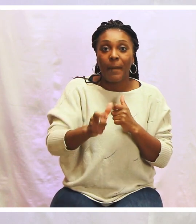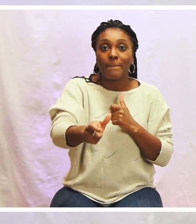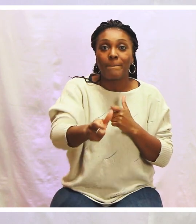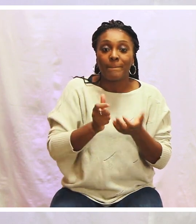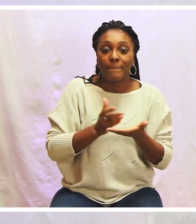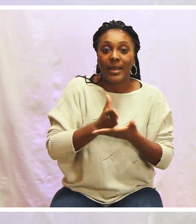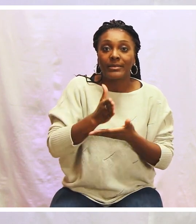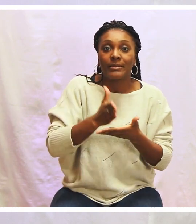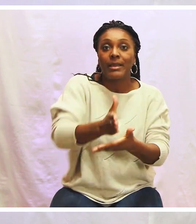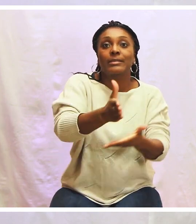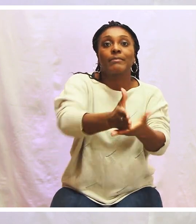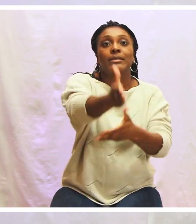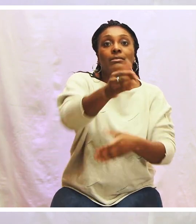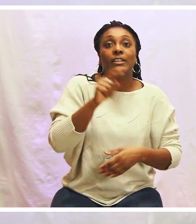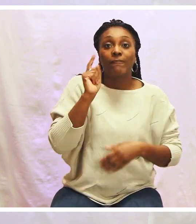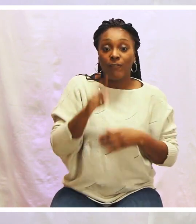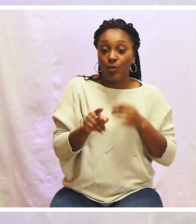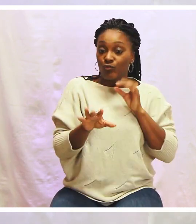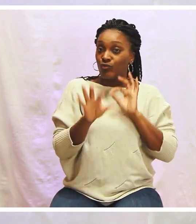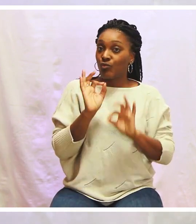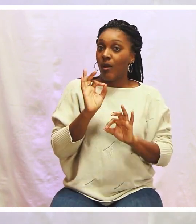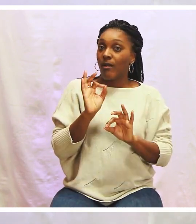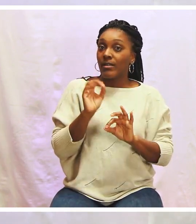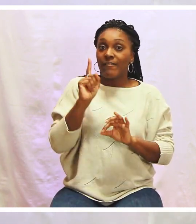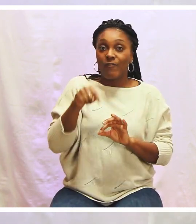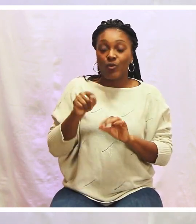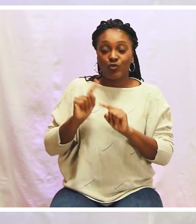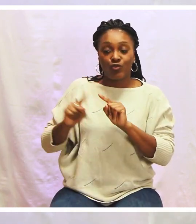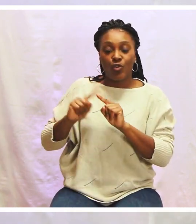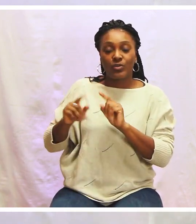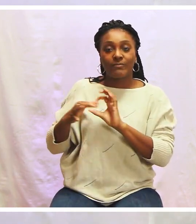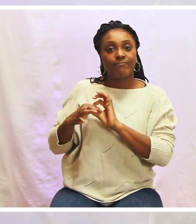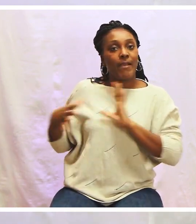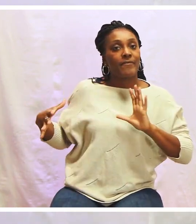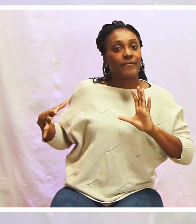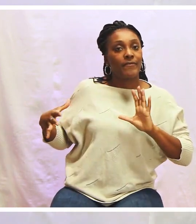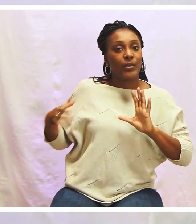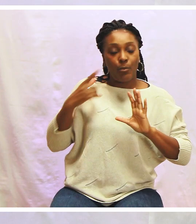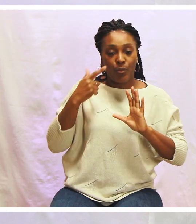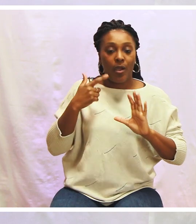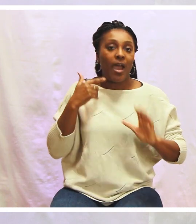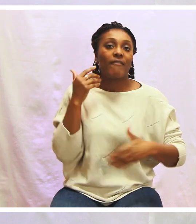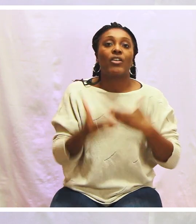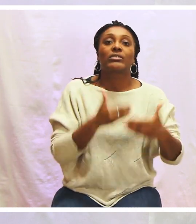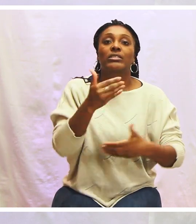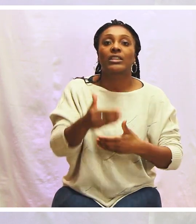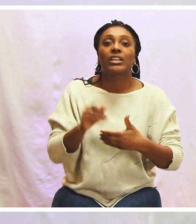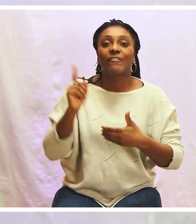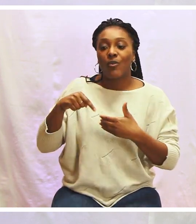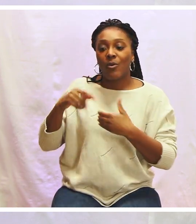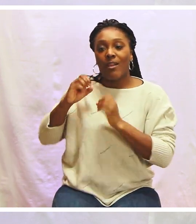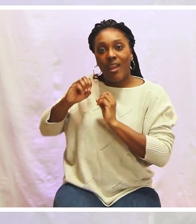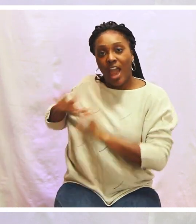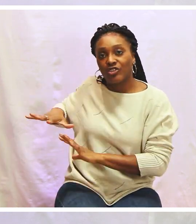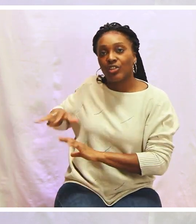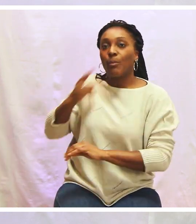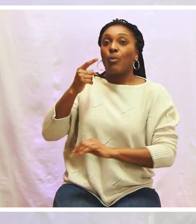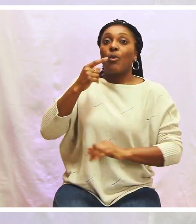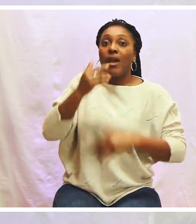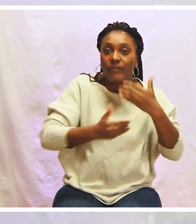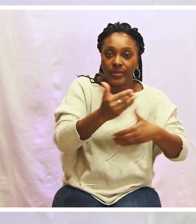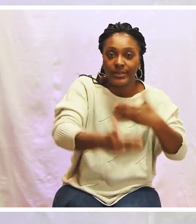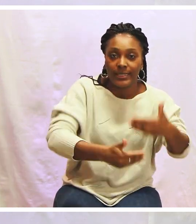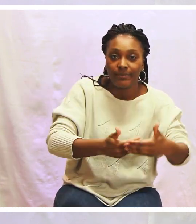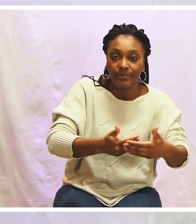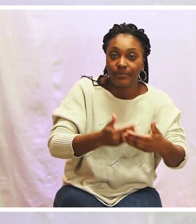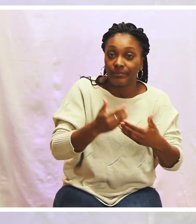choix, de dire bon, il y a quelque chose qui doit être séparé de ma vie si je veux avancer avec le Seigneur. Et parfois, eh bien Dieu souligne comme